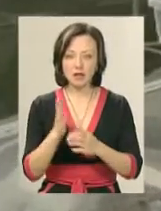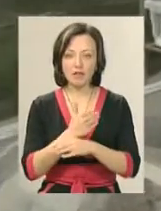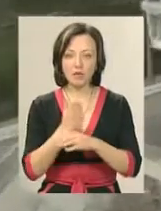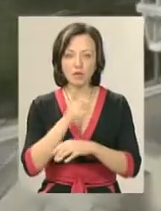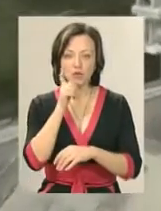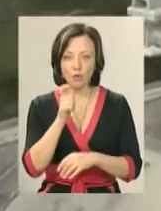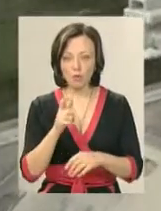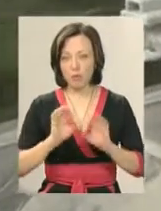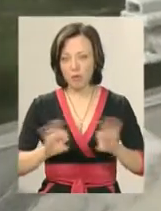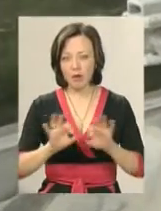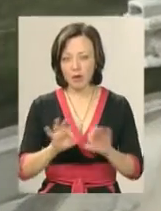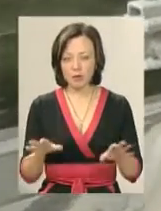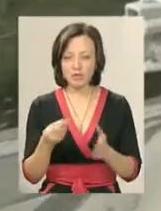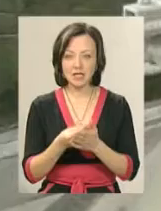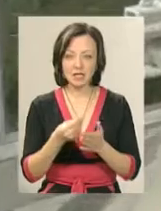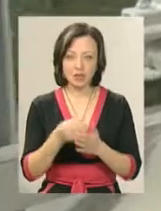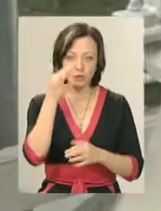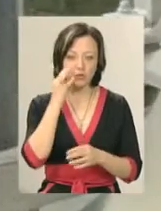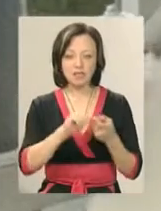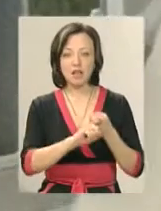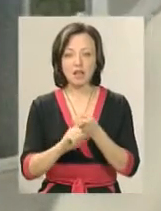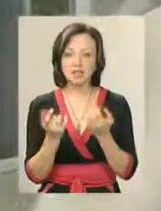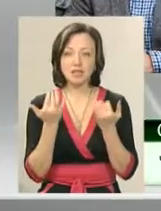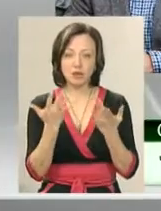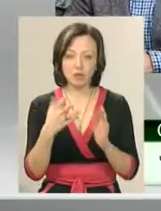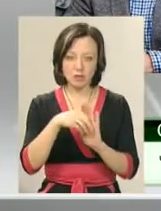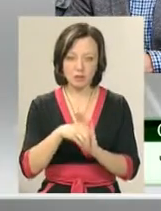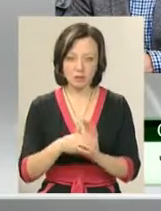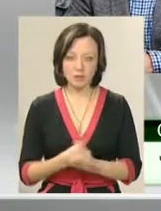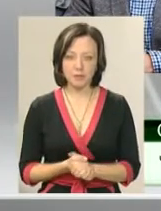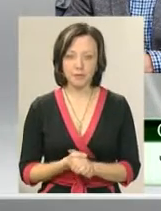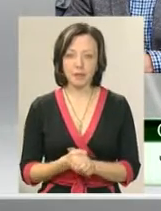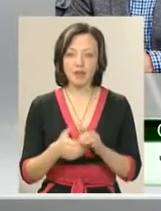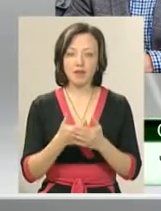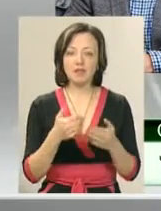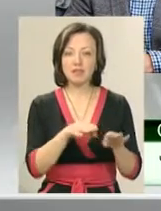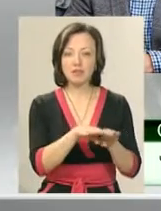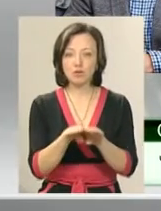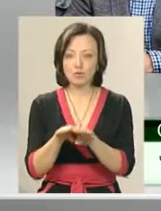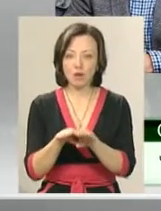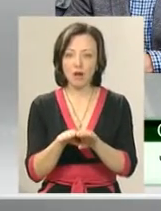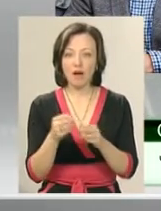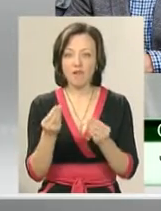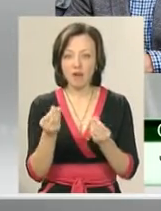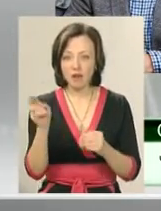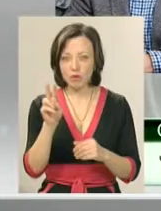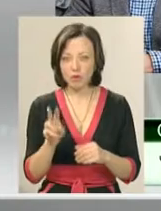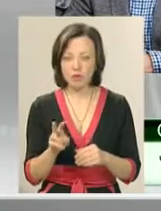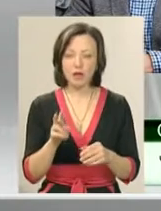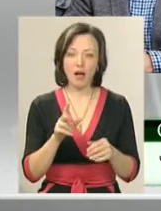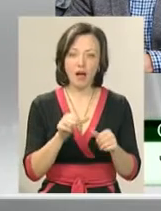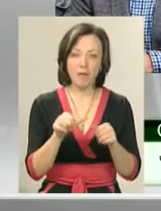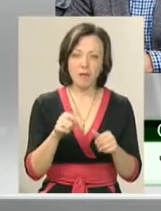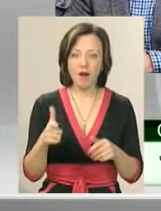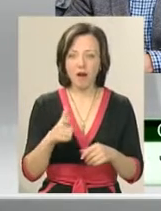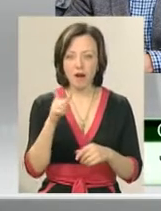пояснює, субівартість солодкого продукту залежить від кількох складових. Від курсу валют, від енергоносіїв, від паливу, газу. І я не